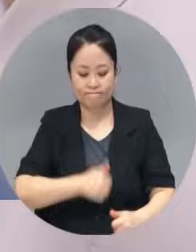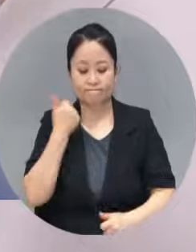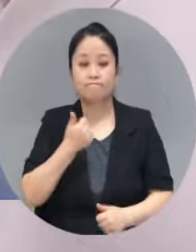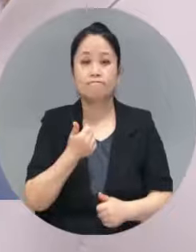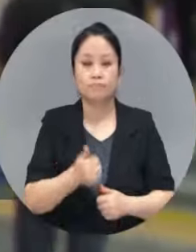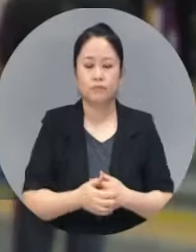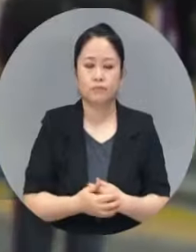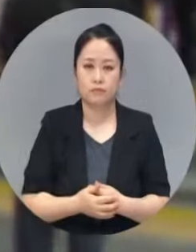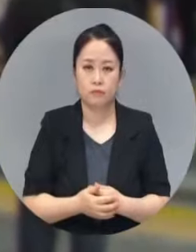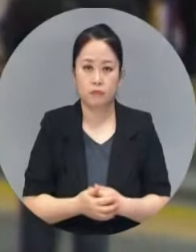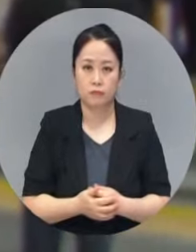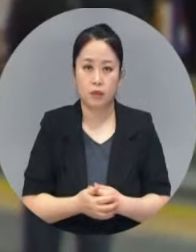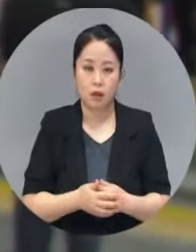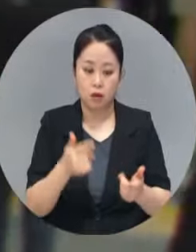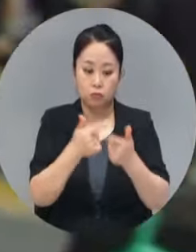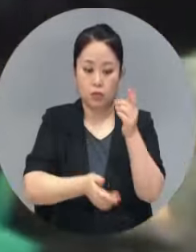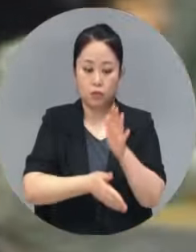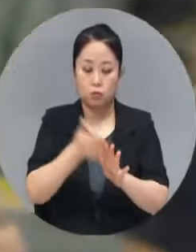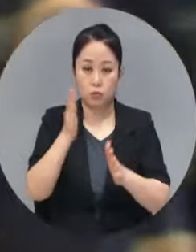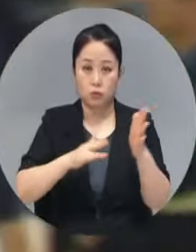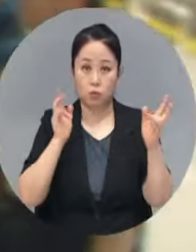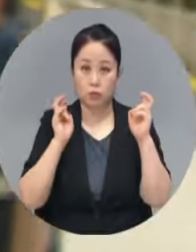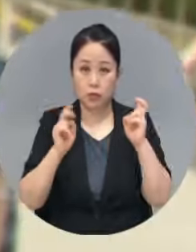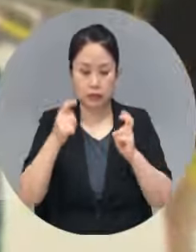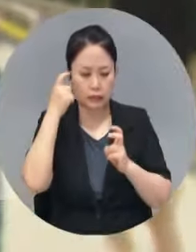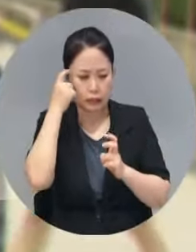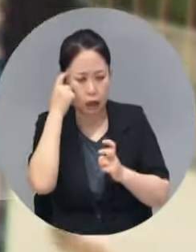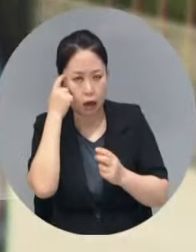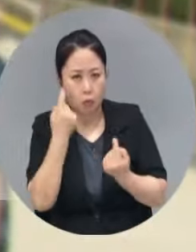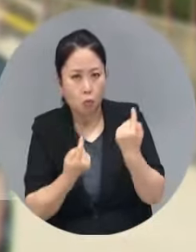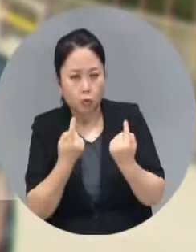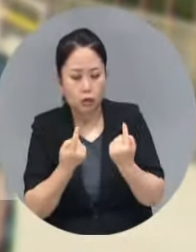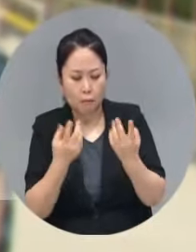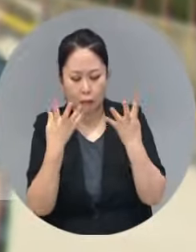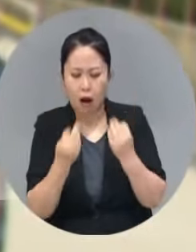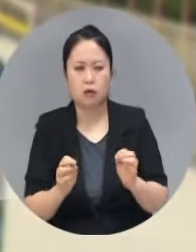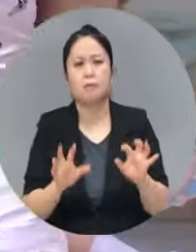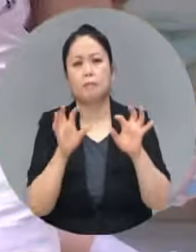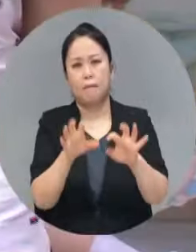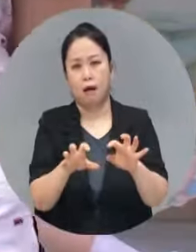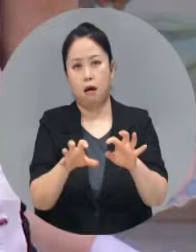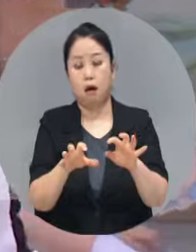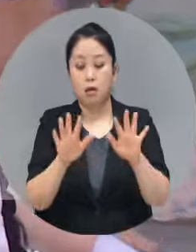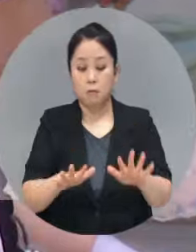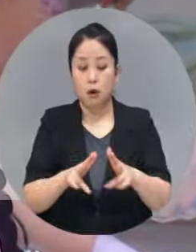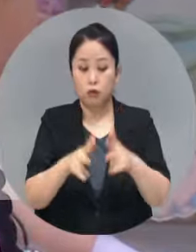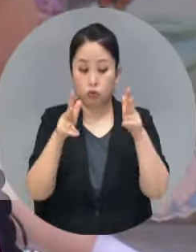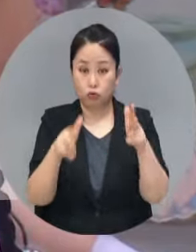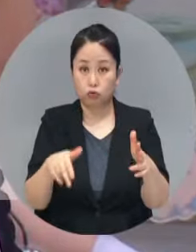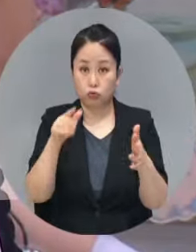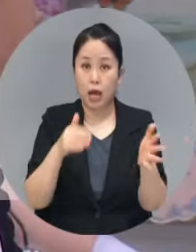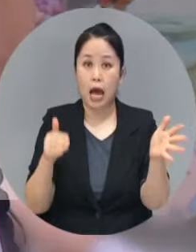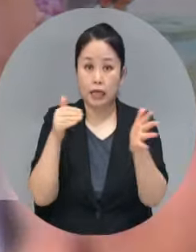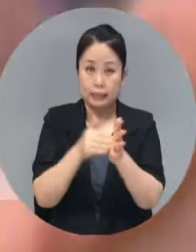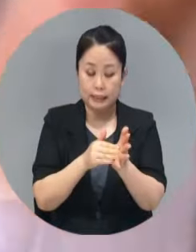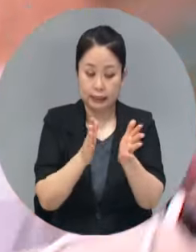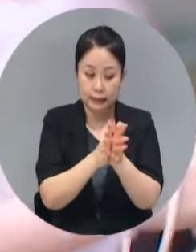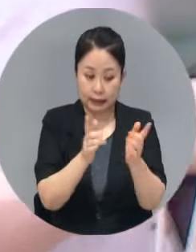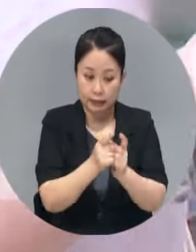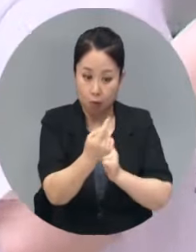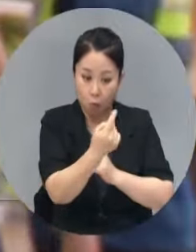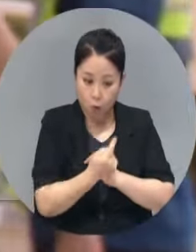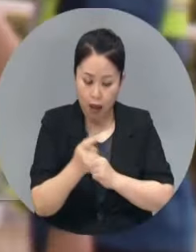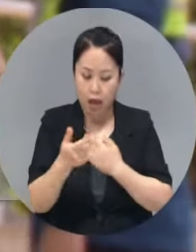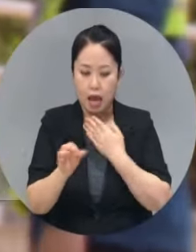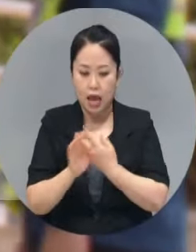난 것 같습니다. 부산도시공사는 예상보다 많은 인원이 몰렸다며 이번 주까지 현장과 우편 접수를 받은 뒤